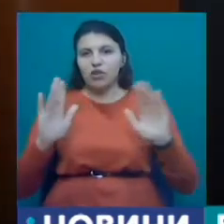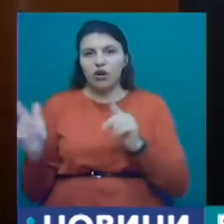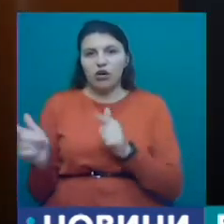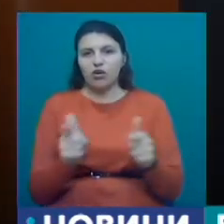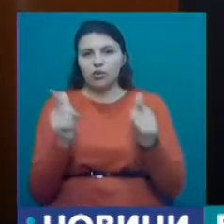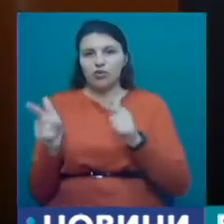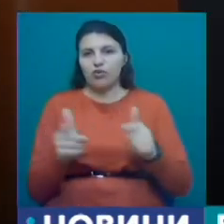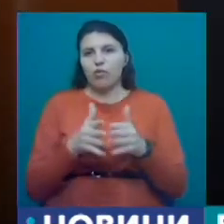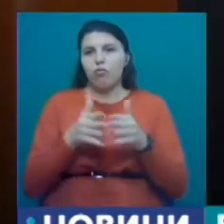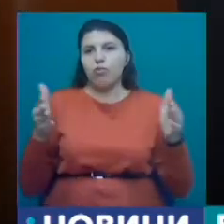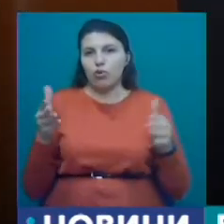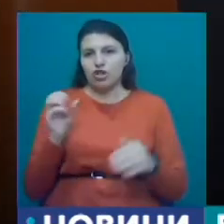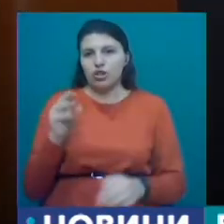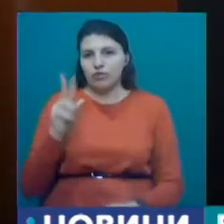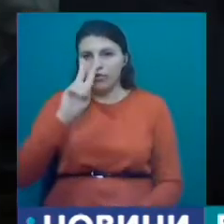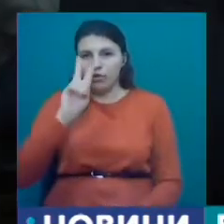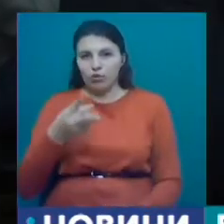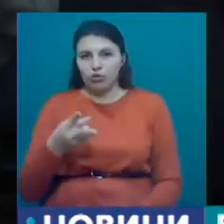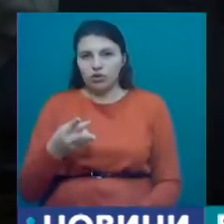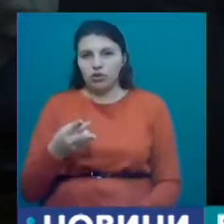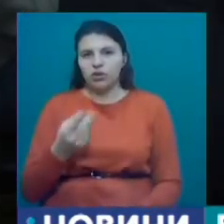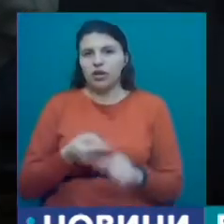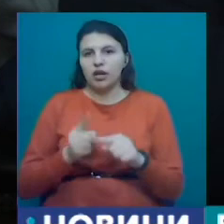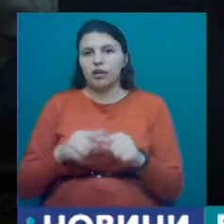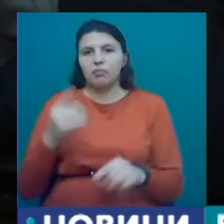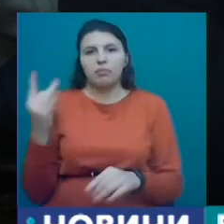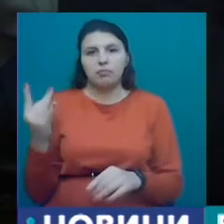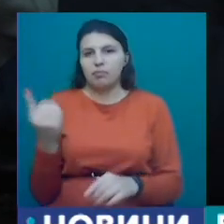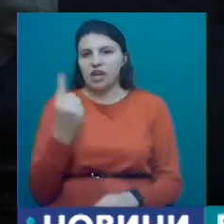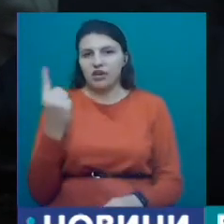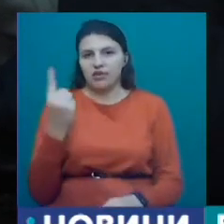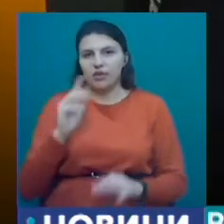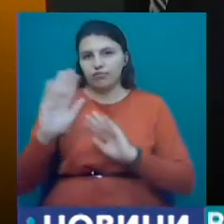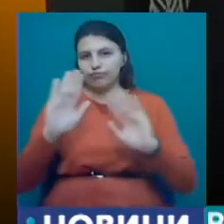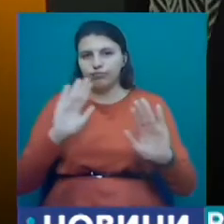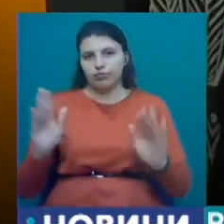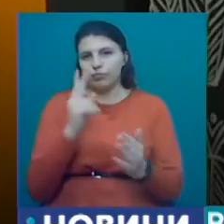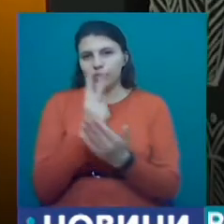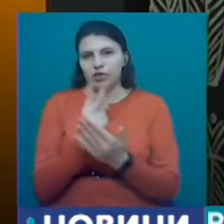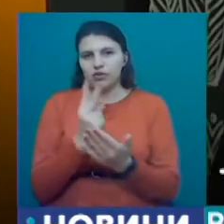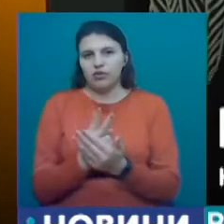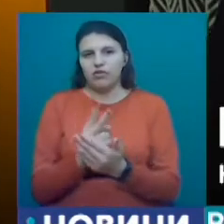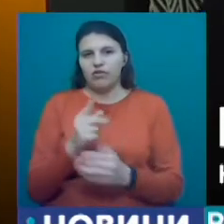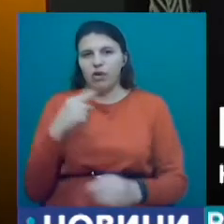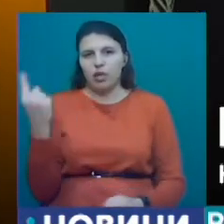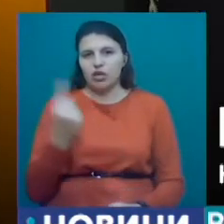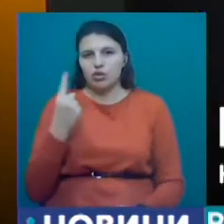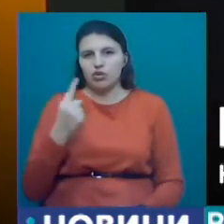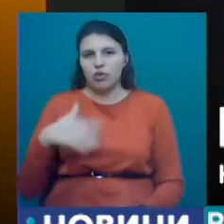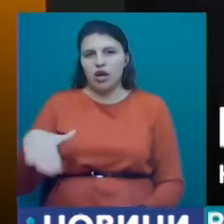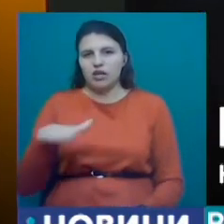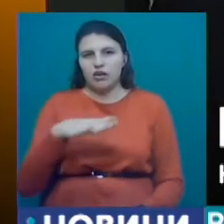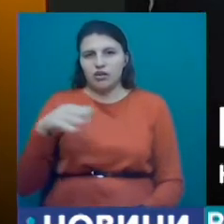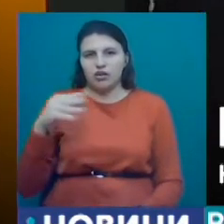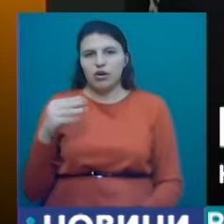Це перша експозиція, яку після відкриття представили в обласному краєзнавчому музеї. Все материалы, которые здесь находятся,